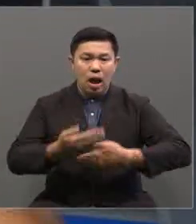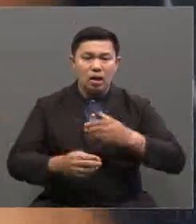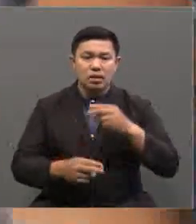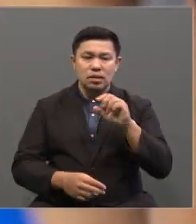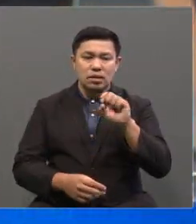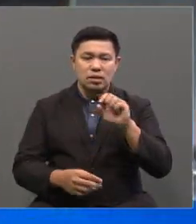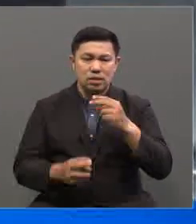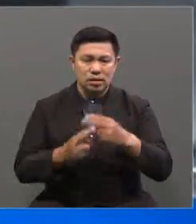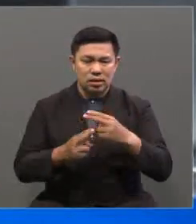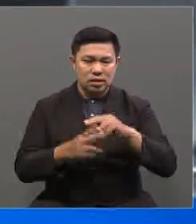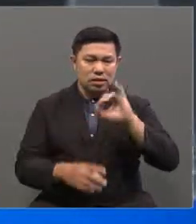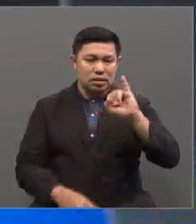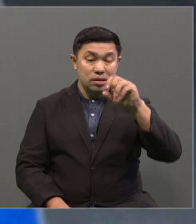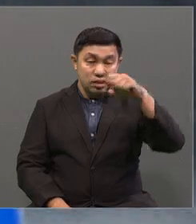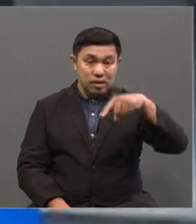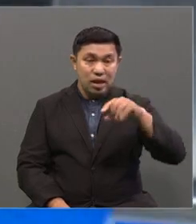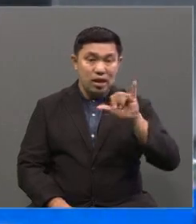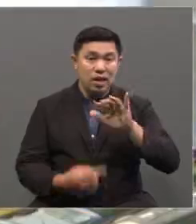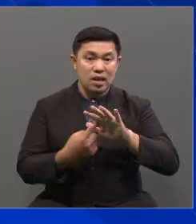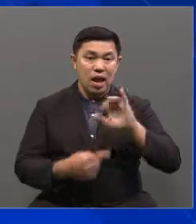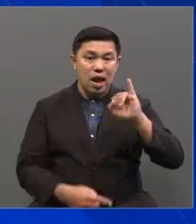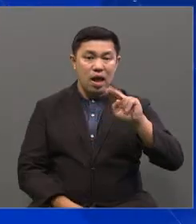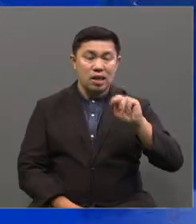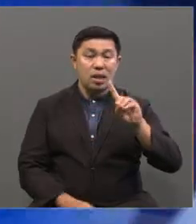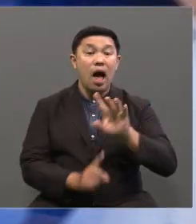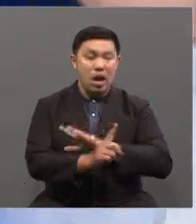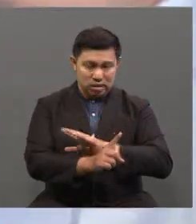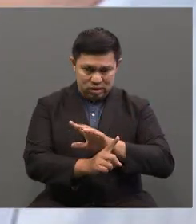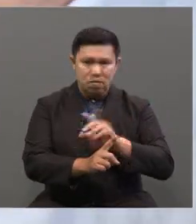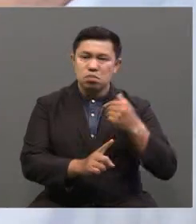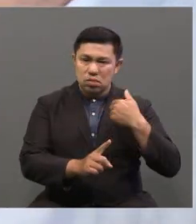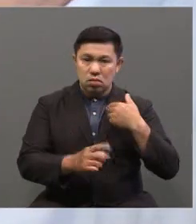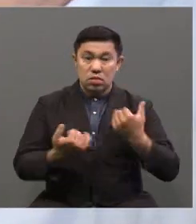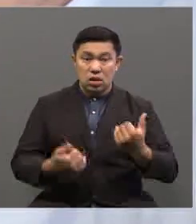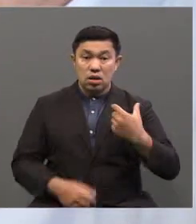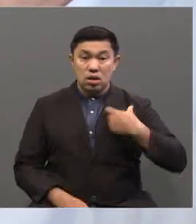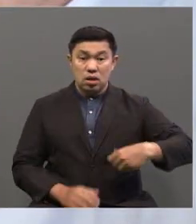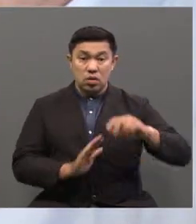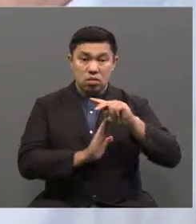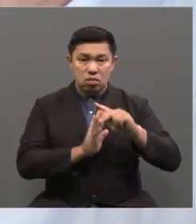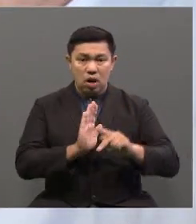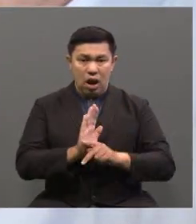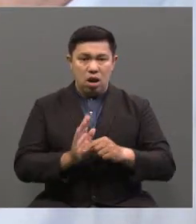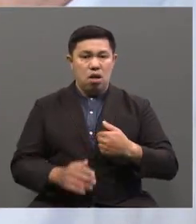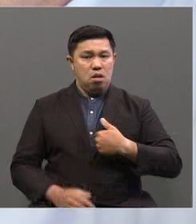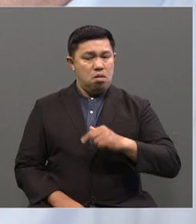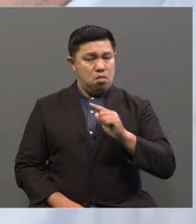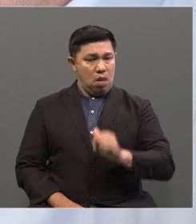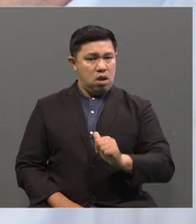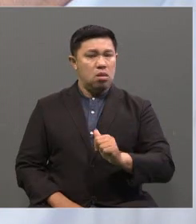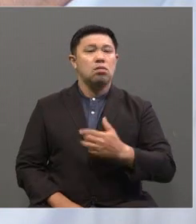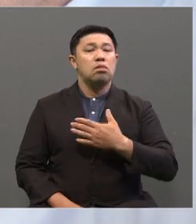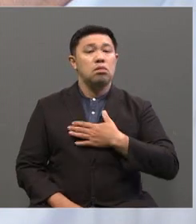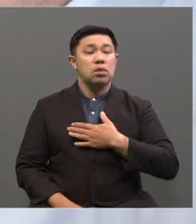ไนด์ต่อด้วยครับทีนี้เมื่อสักครู่เนี่ยจะมีส่วนที่ทนายพัฒน์บอกว่าตัวเองเนี่ยตอนนี้มาเป็นทนายหลักนะครับ